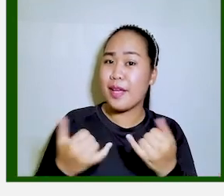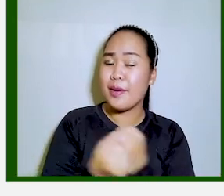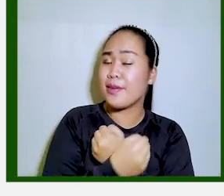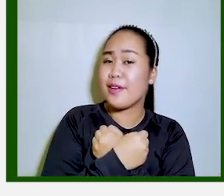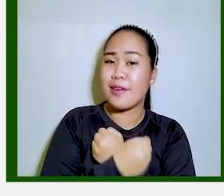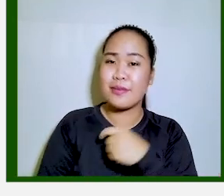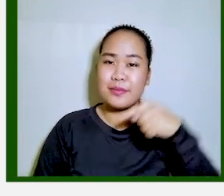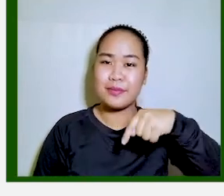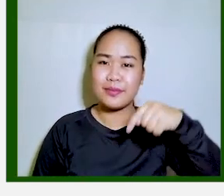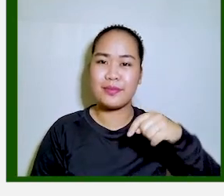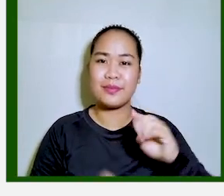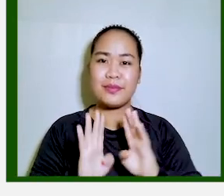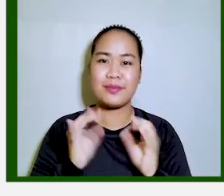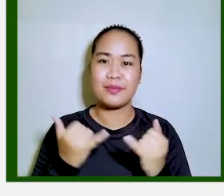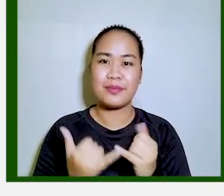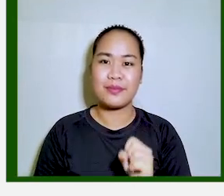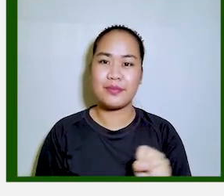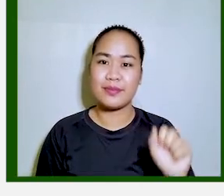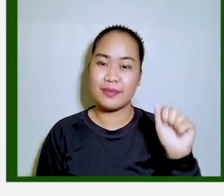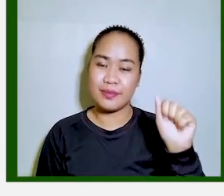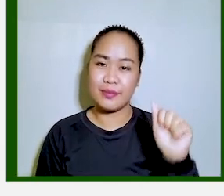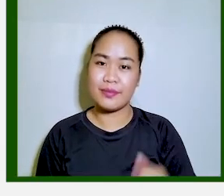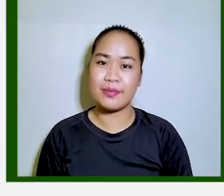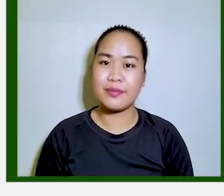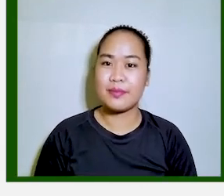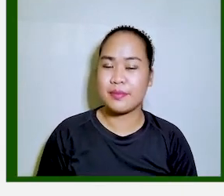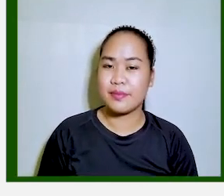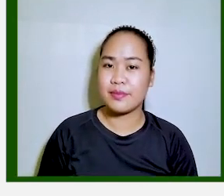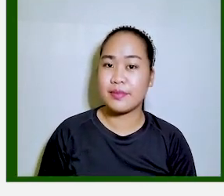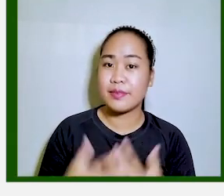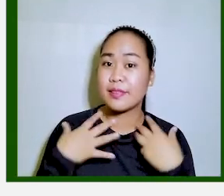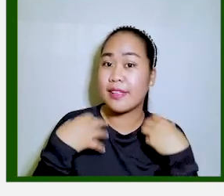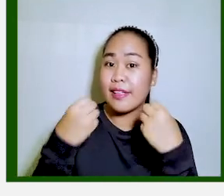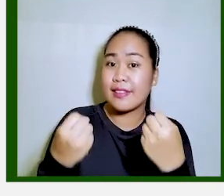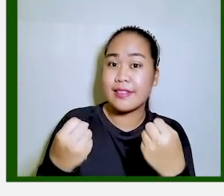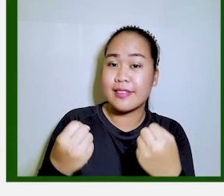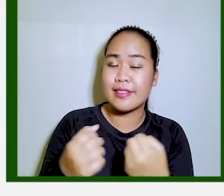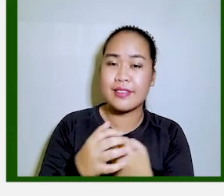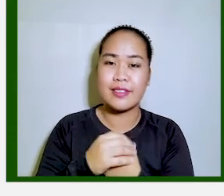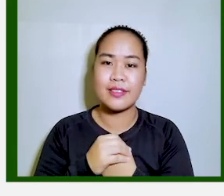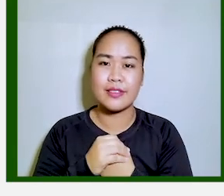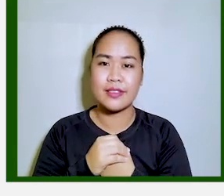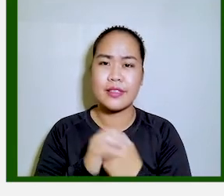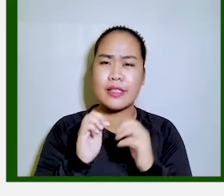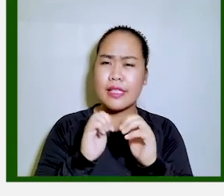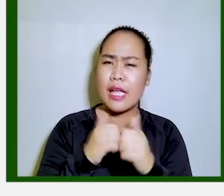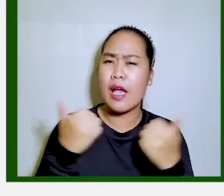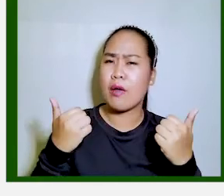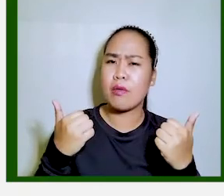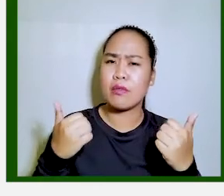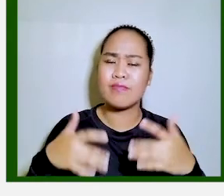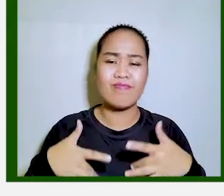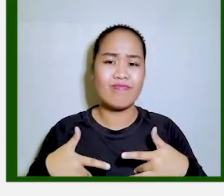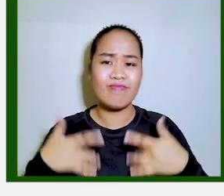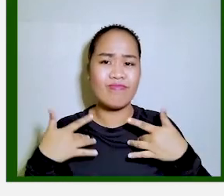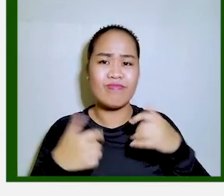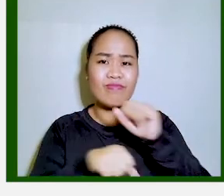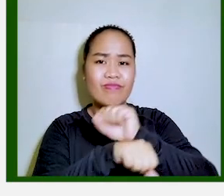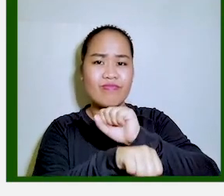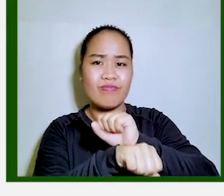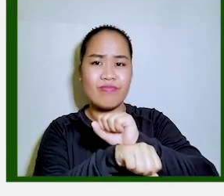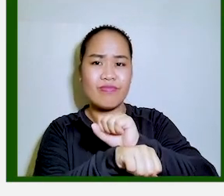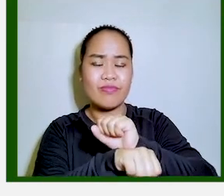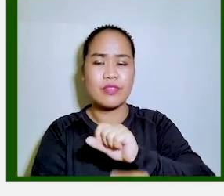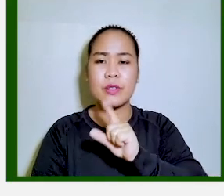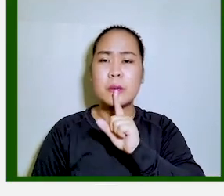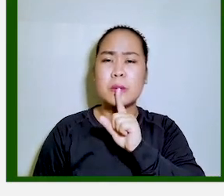lahat po tayo ay safe. Okay, healthy, syempre. Kamusta ang paghahanap buhay? Alam ko